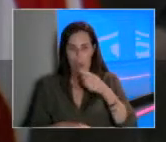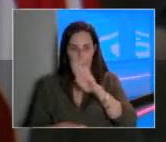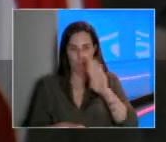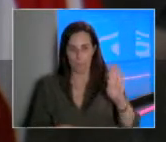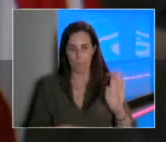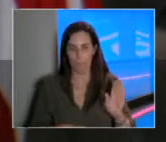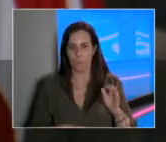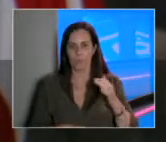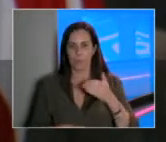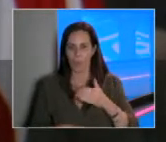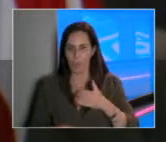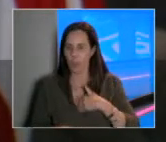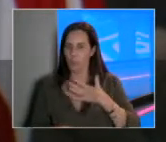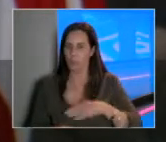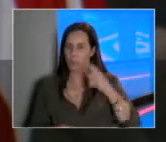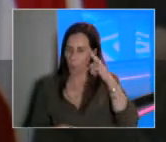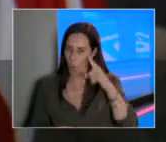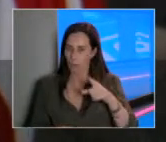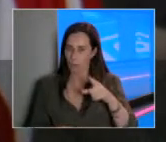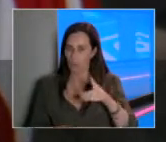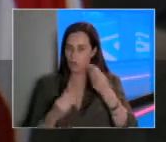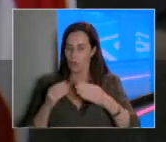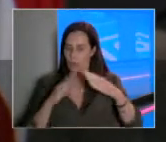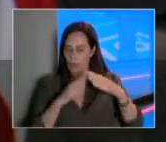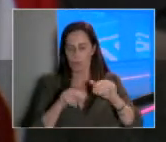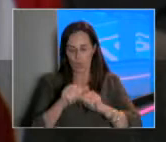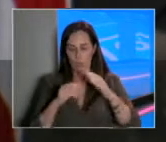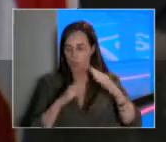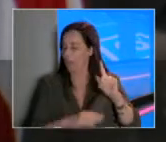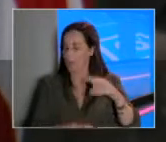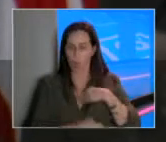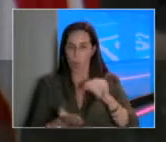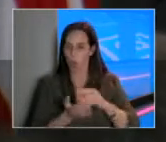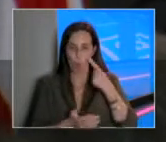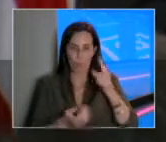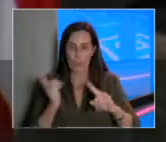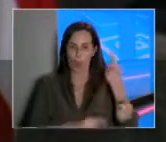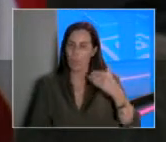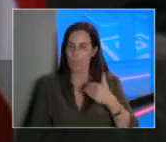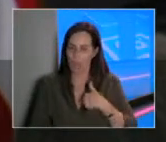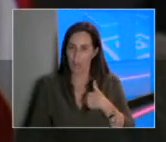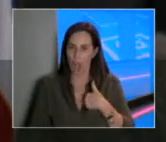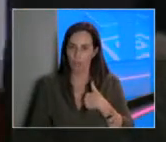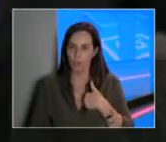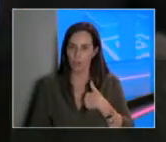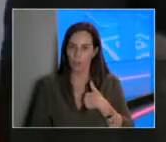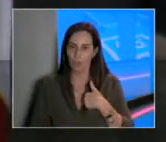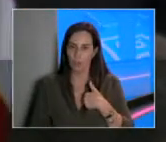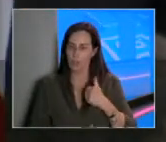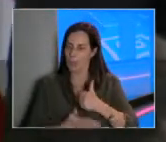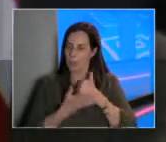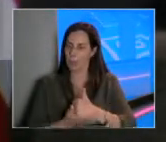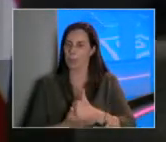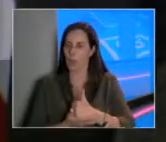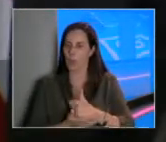הממשלה, אנחנו יודעים שהוא רוצה את טובת ההתיישבות וחיזוק ההתיישבות, אבל אנחנו עוד לא רואים את זה קורה, ואנחנו שמייצגים